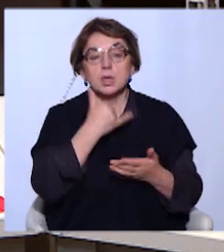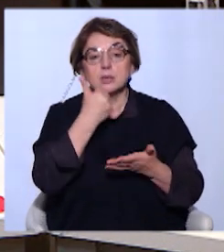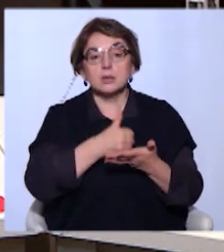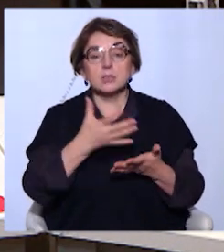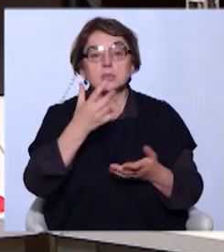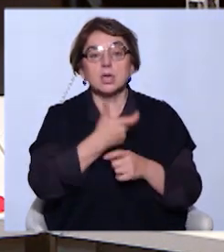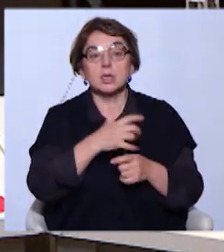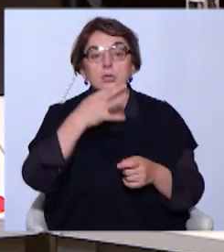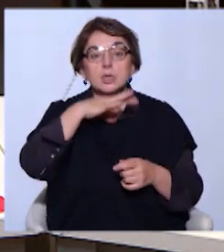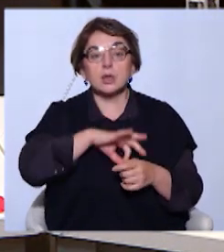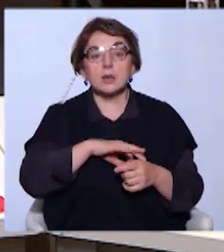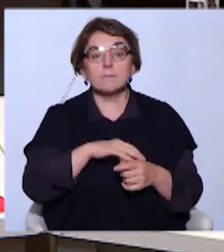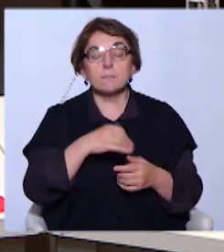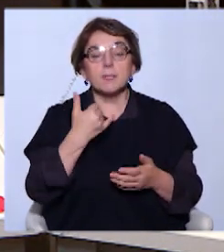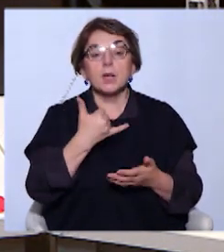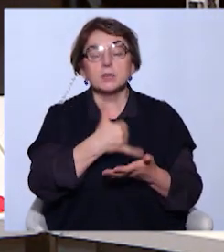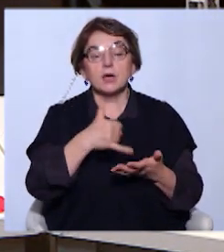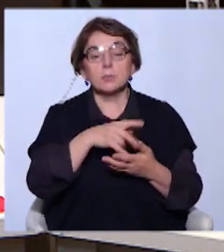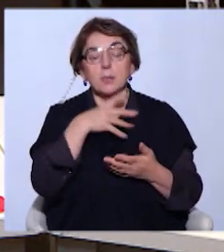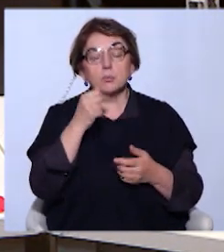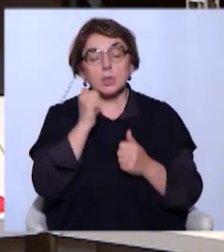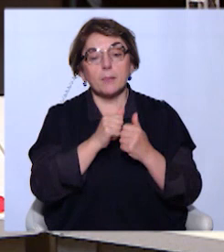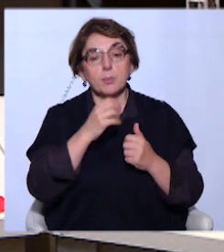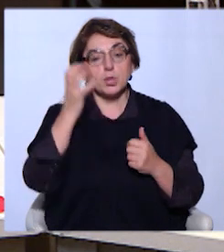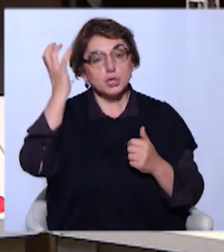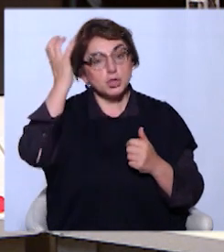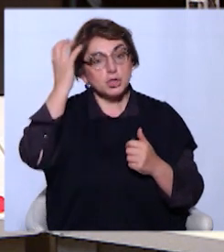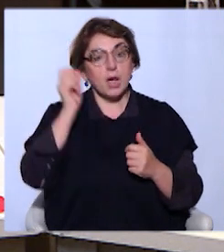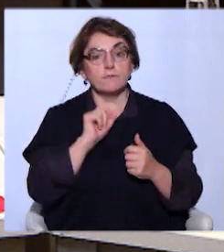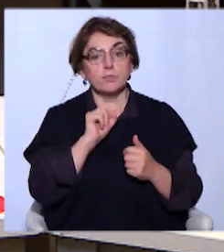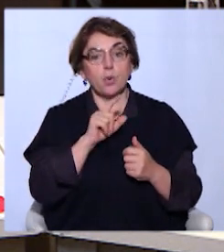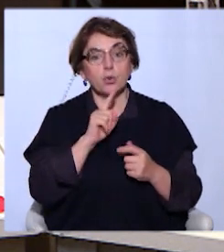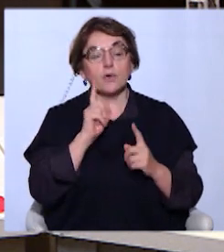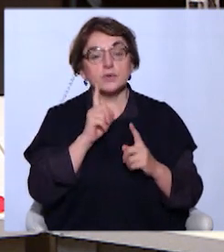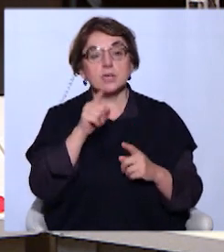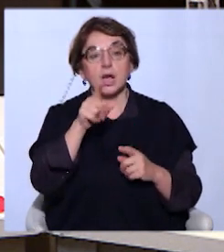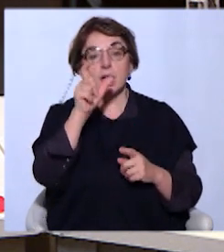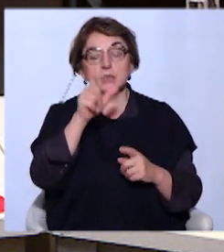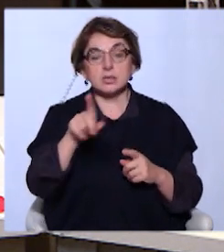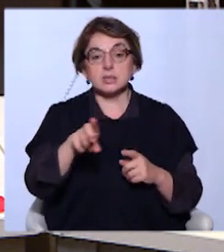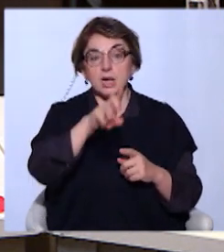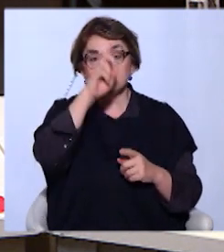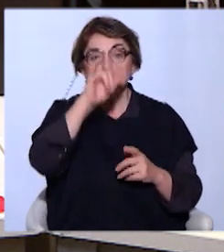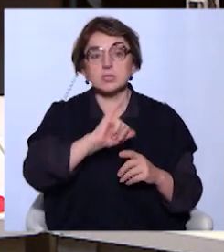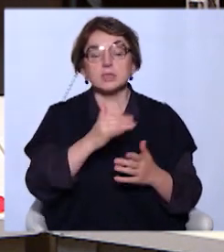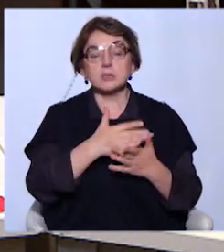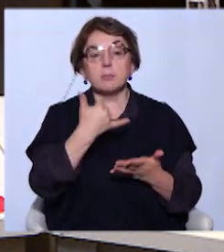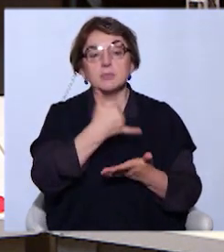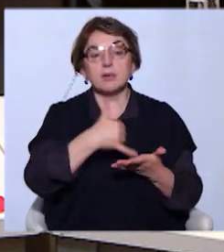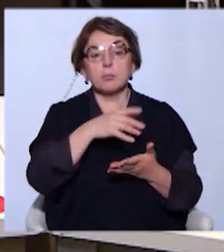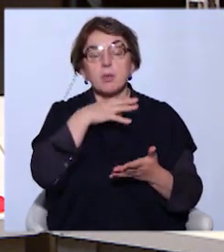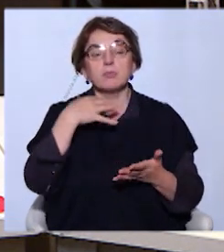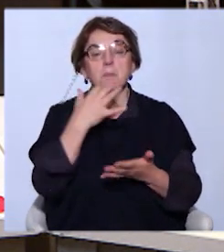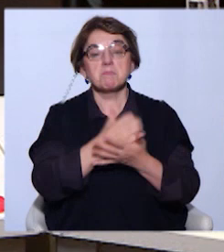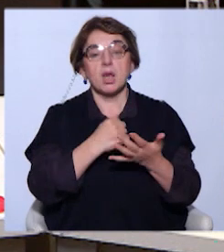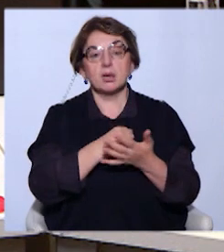და გეტყვი იმასაც, რომ ნავთობს ძალიან ხშირად მოიხსენიებენ როგორც შავ ოქროს. და თქვენ იცით, რამდენად იღბლიანათვლიანი